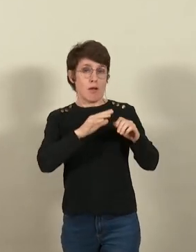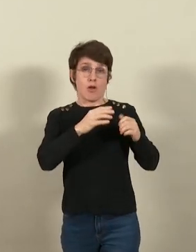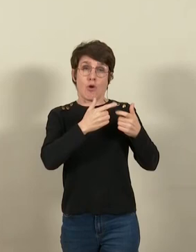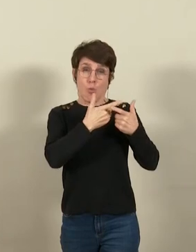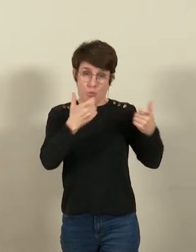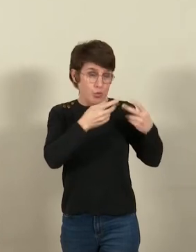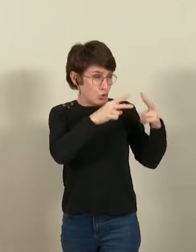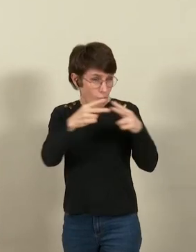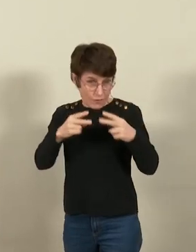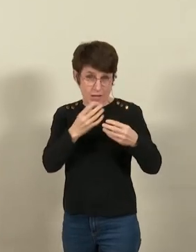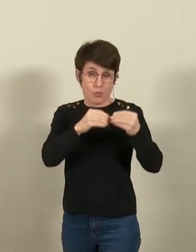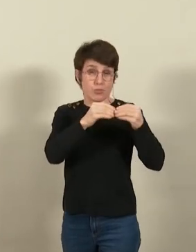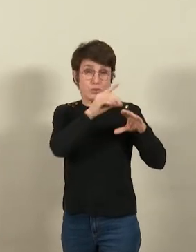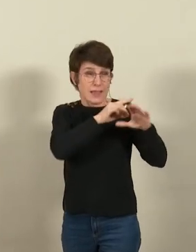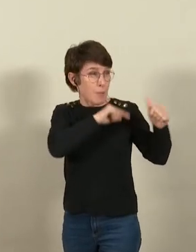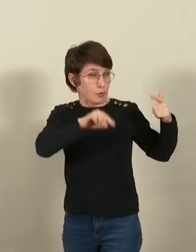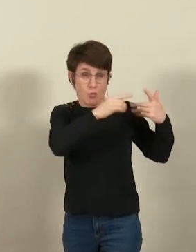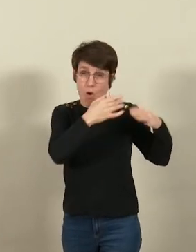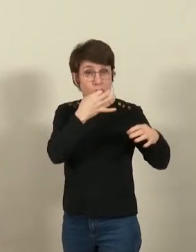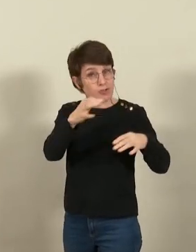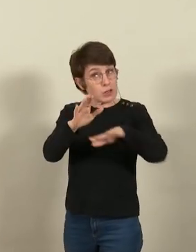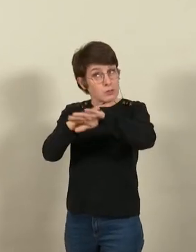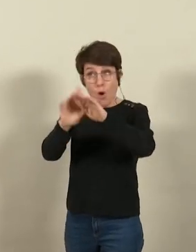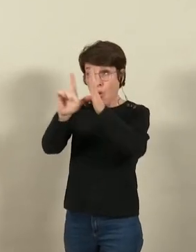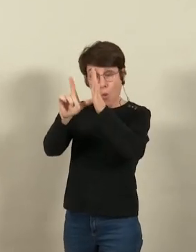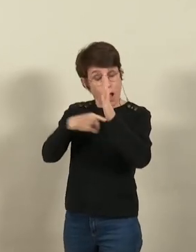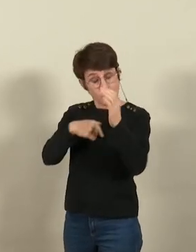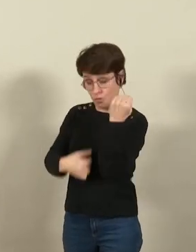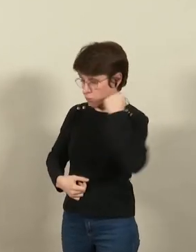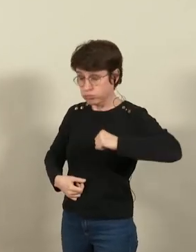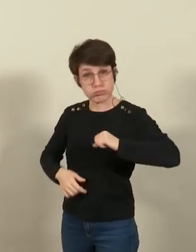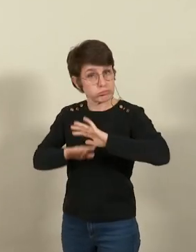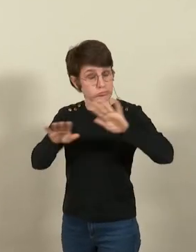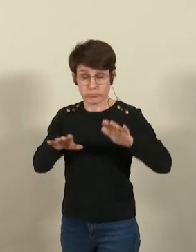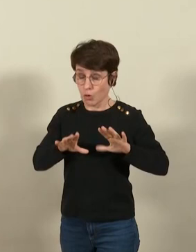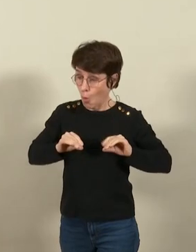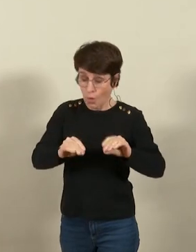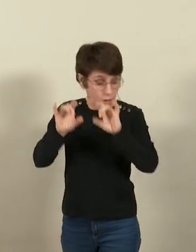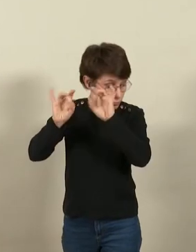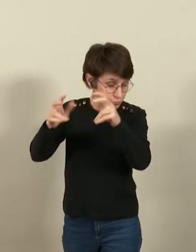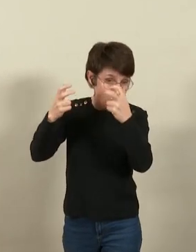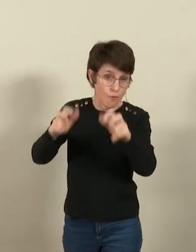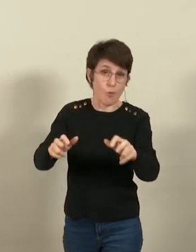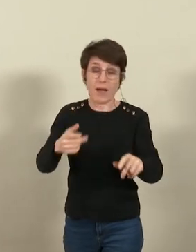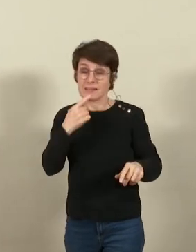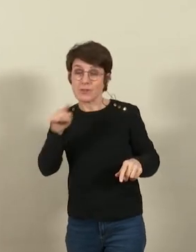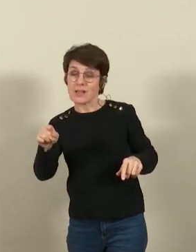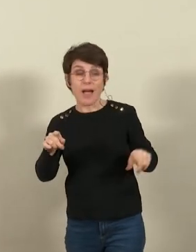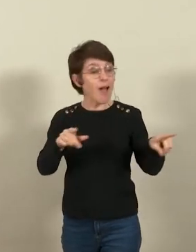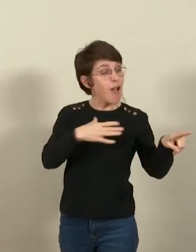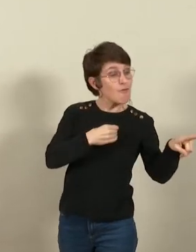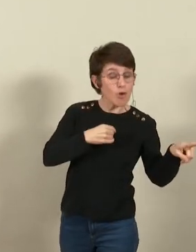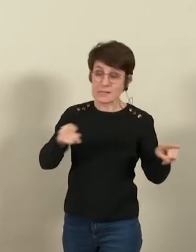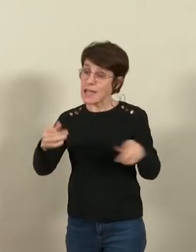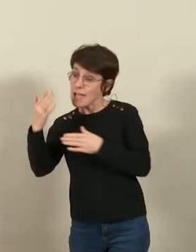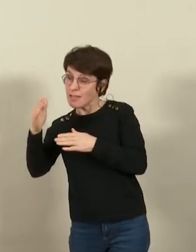qui ont déjà annoncer ne pas appliquer cette loi et réaffirme qu'il n'appliquera pas de mesures discriminatoires à l'égard